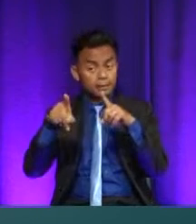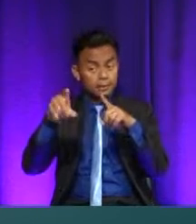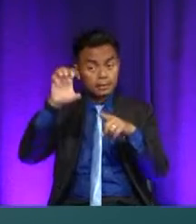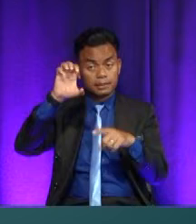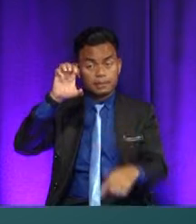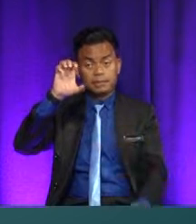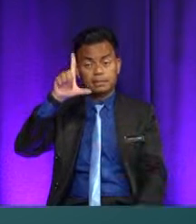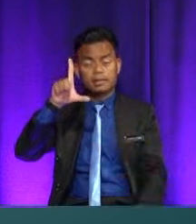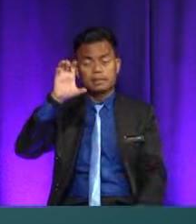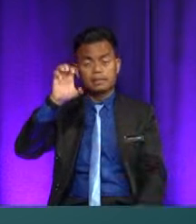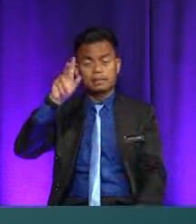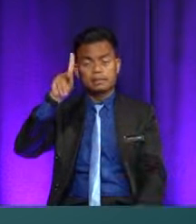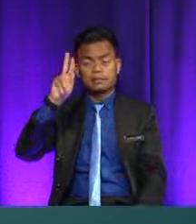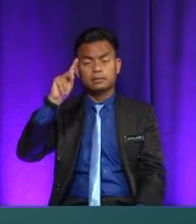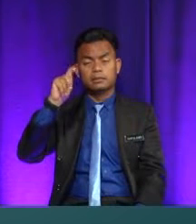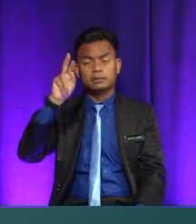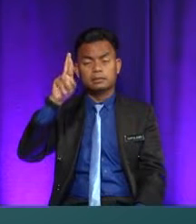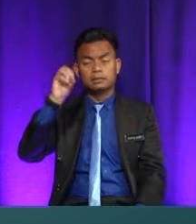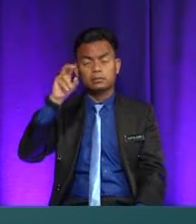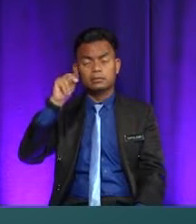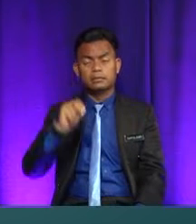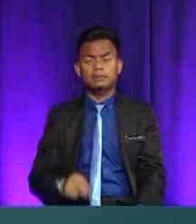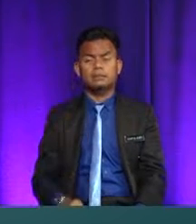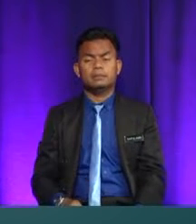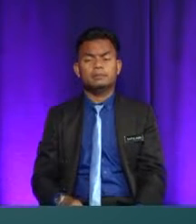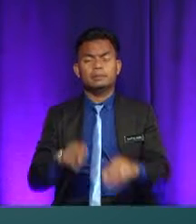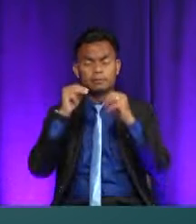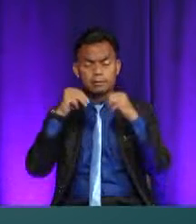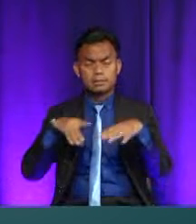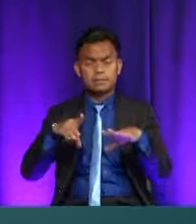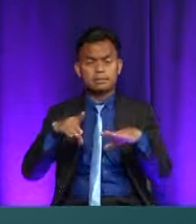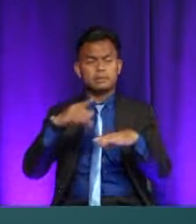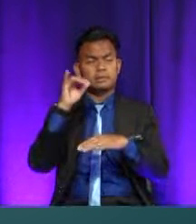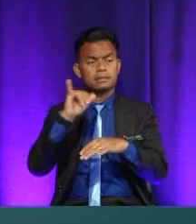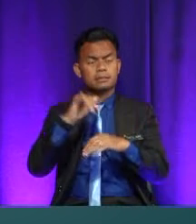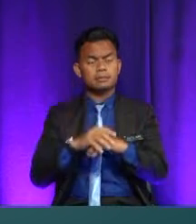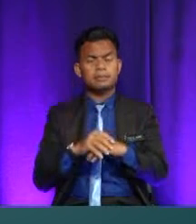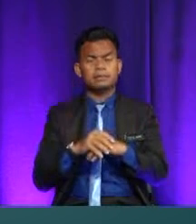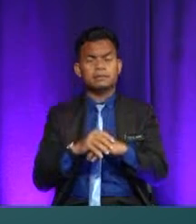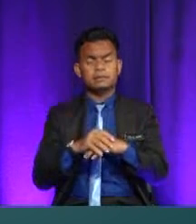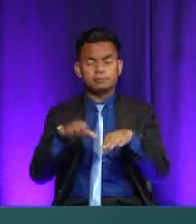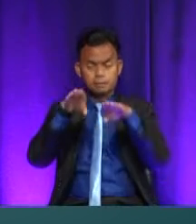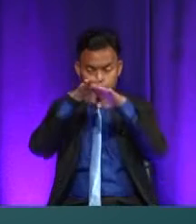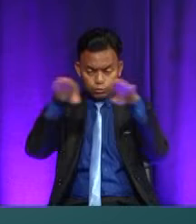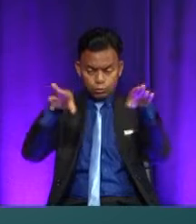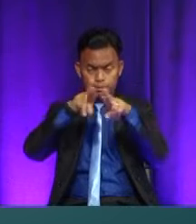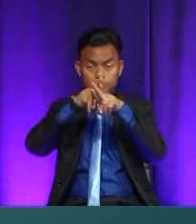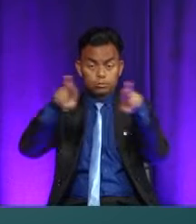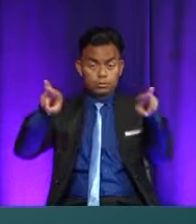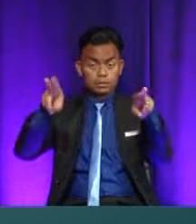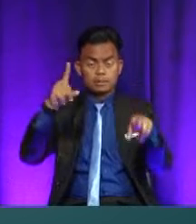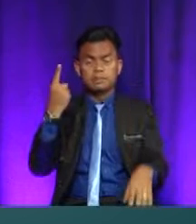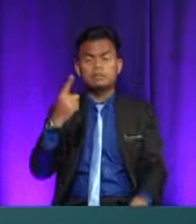logam dan kita ada tenaga genetik dia akan stea di permukaan saja Oke dan